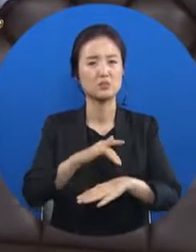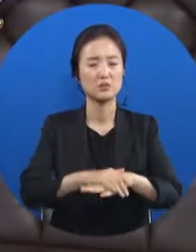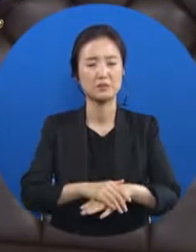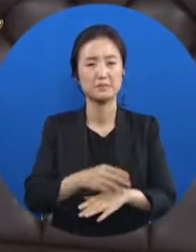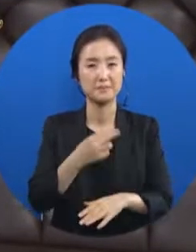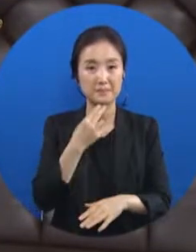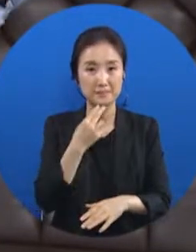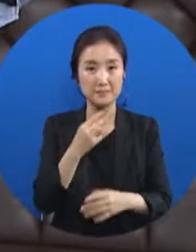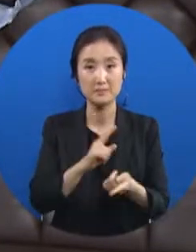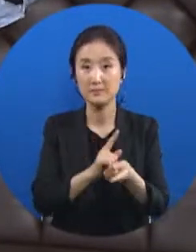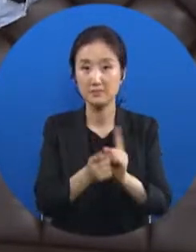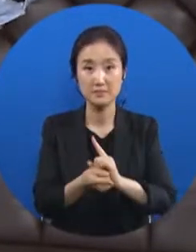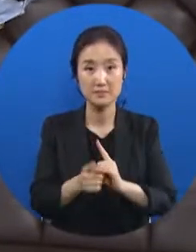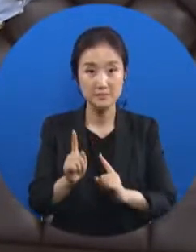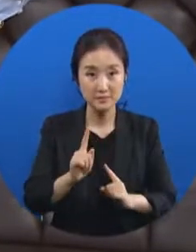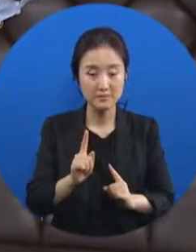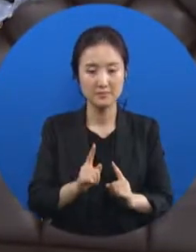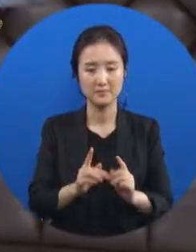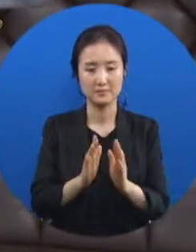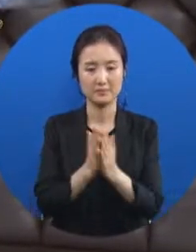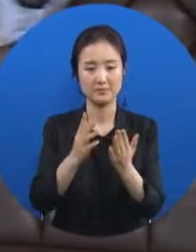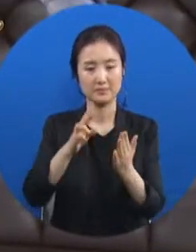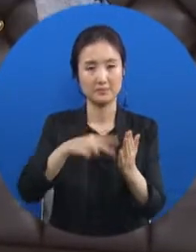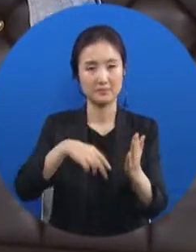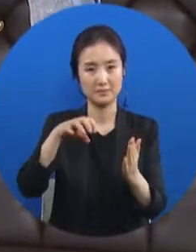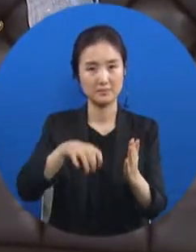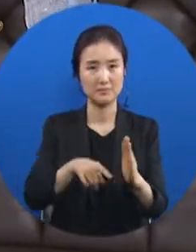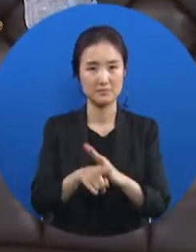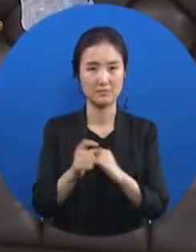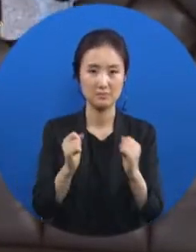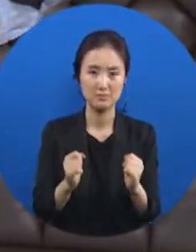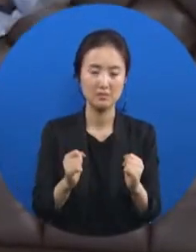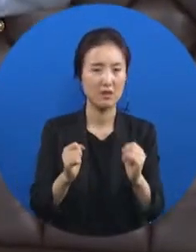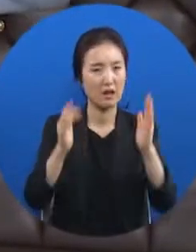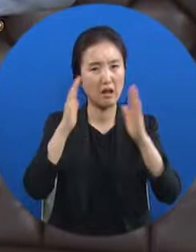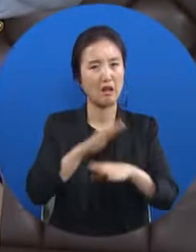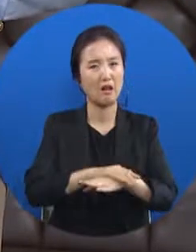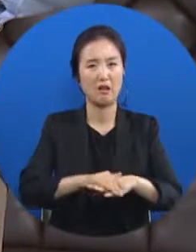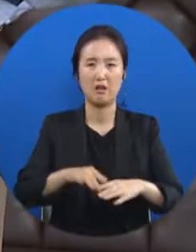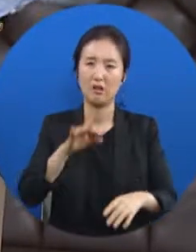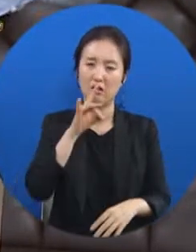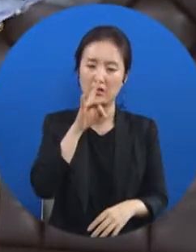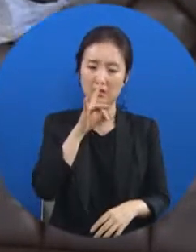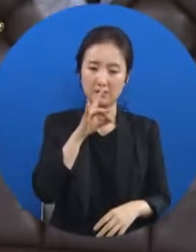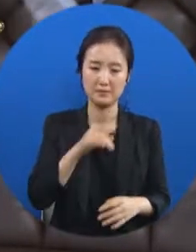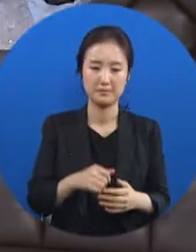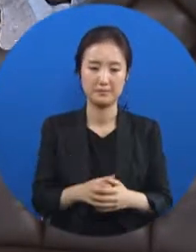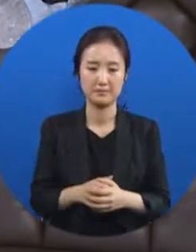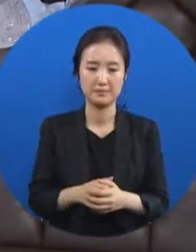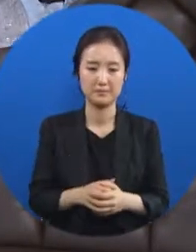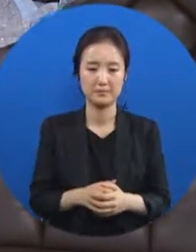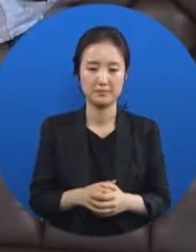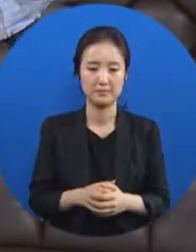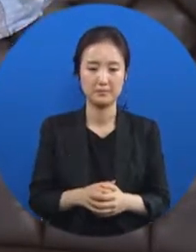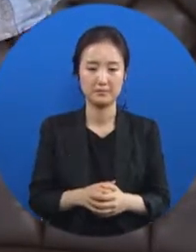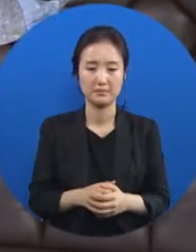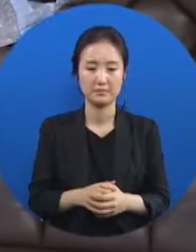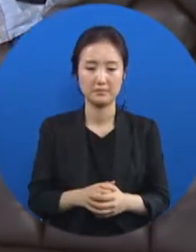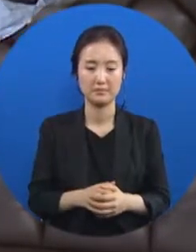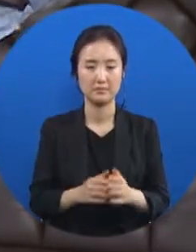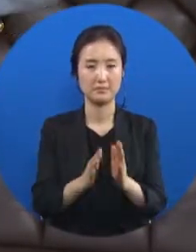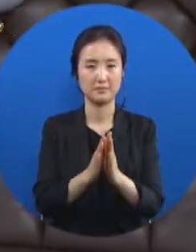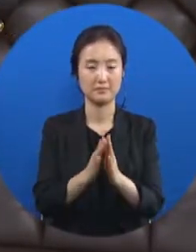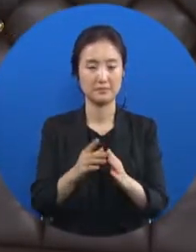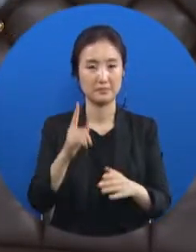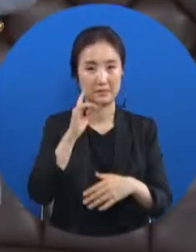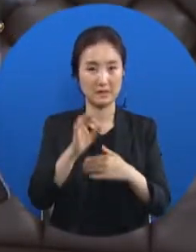저는 그랬어요. 독서실 딱 가잖아요. 독서실 안 가면 공부가 안 돼. 그리고 독서실 딱 가면 책상 딱 피고 책상 먼저